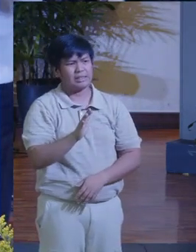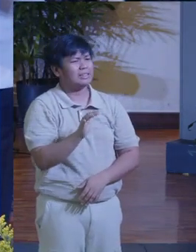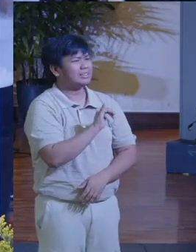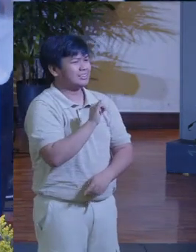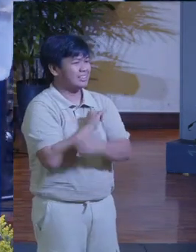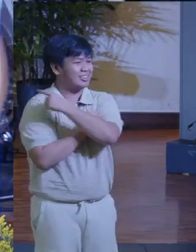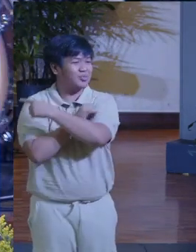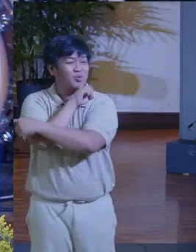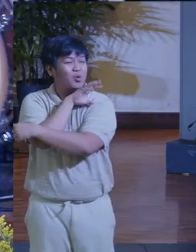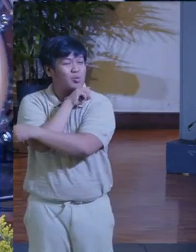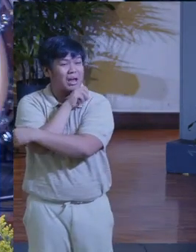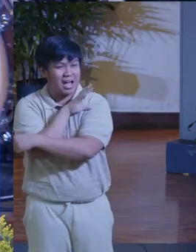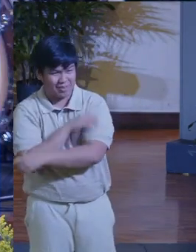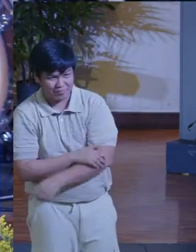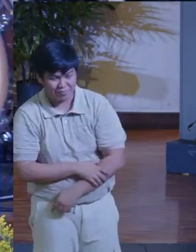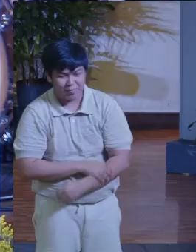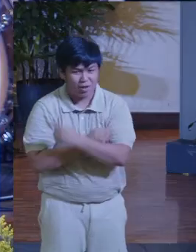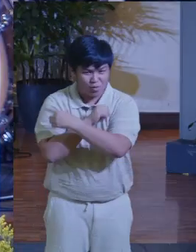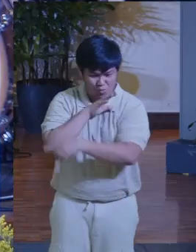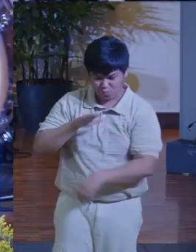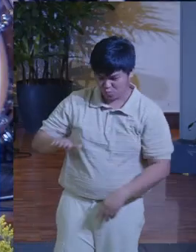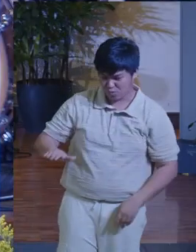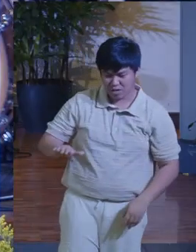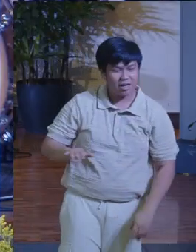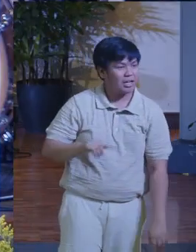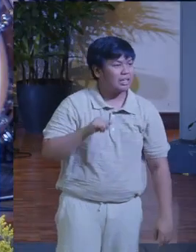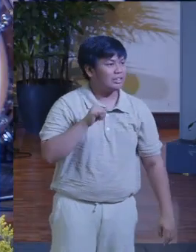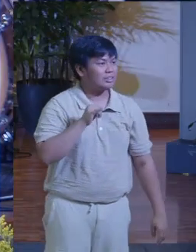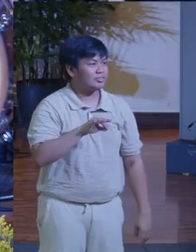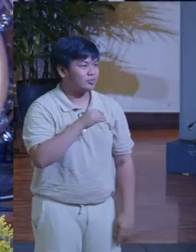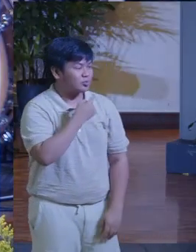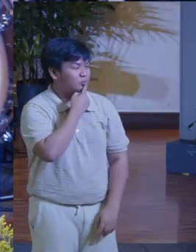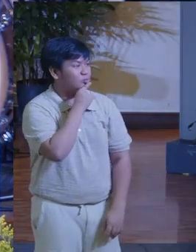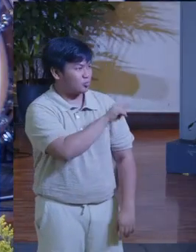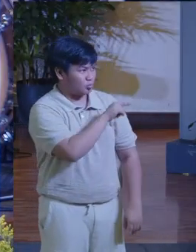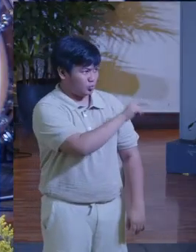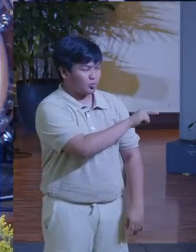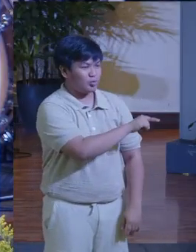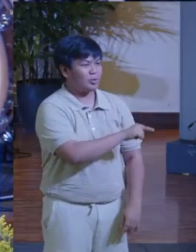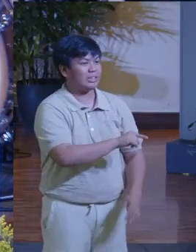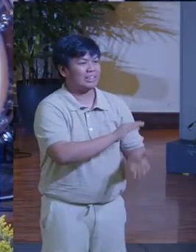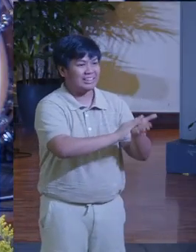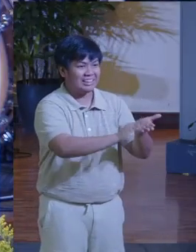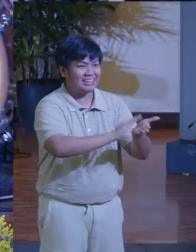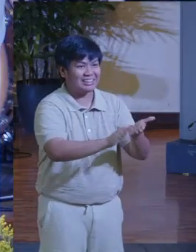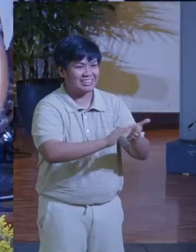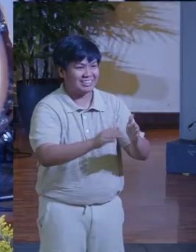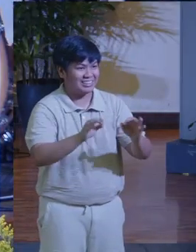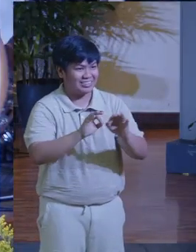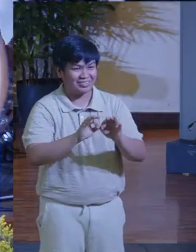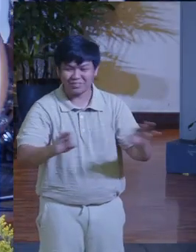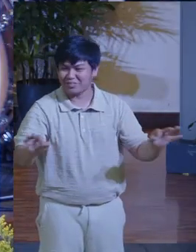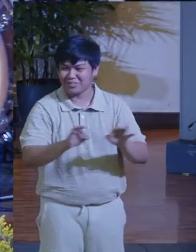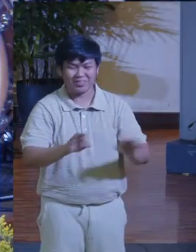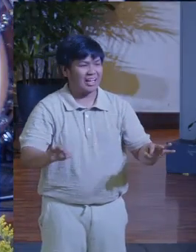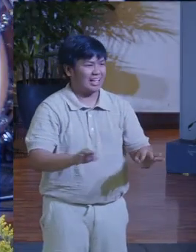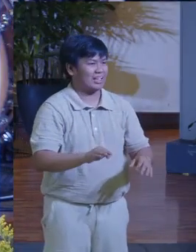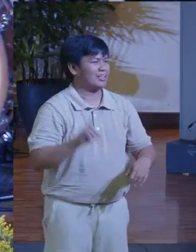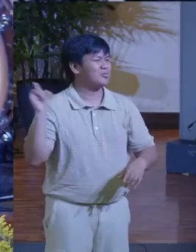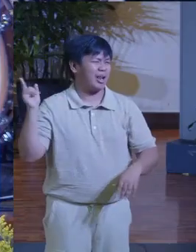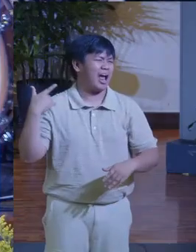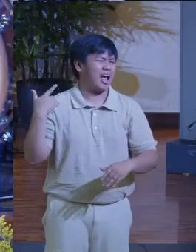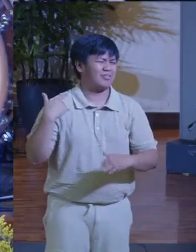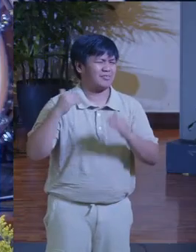lola ko nung ako'y maliit. Kapag inuutusan kaming magbunot, yung bahay po namin sa Malolos, napakalawak po